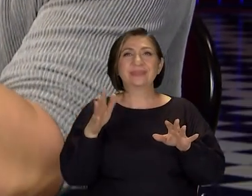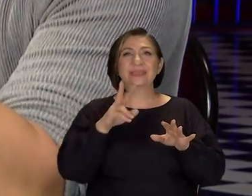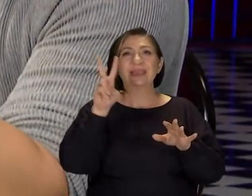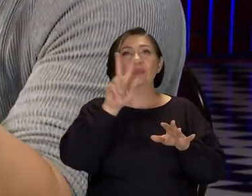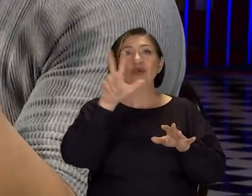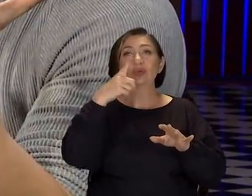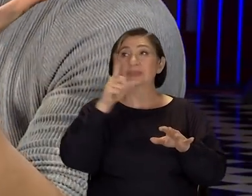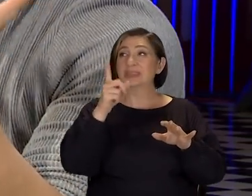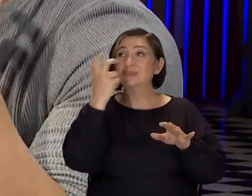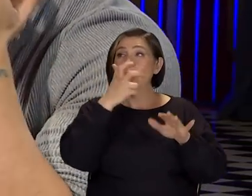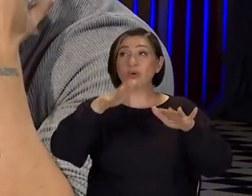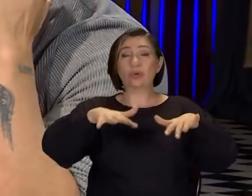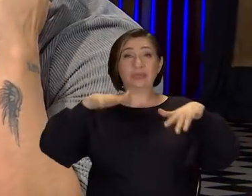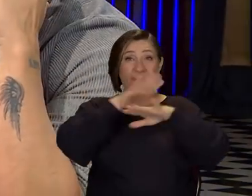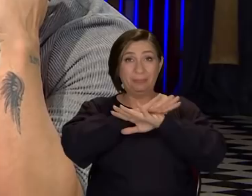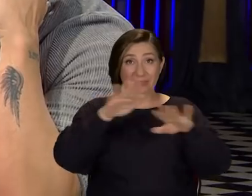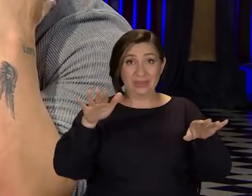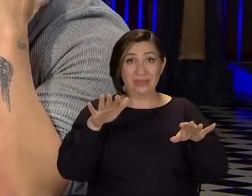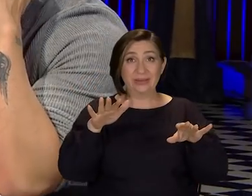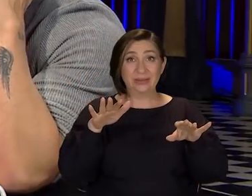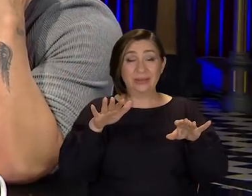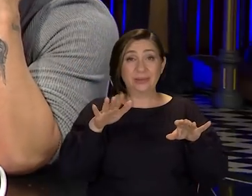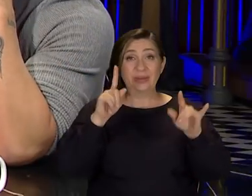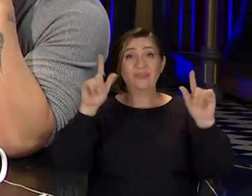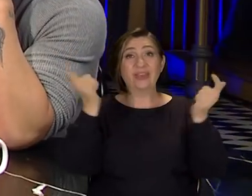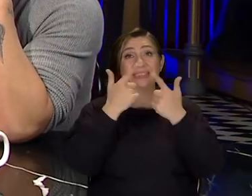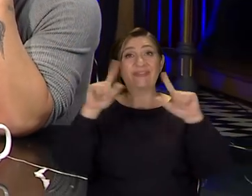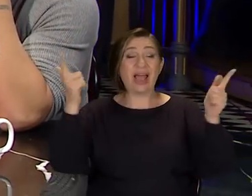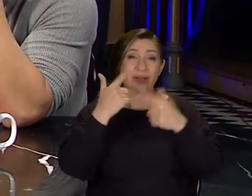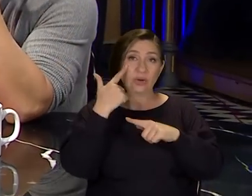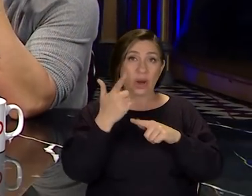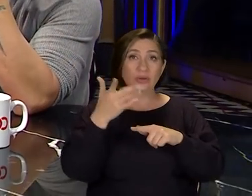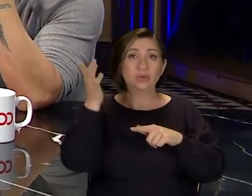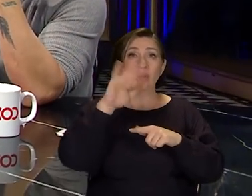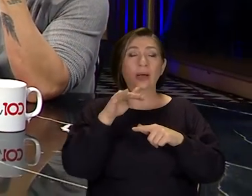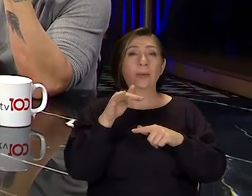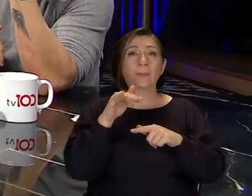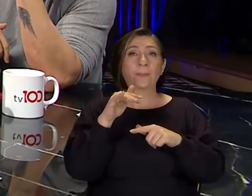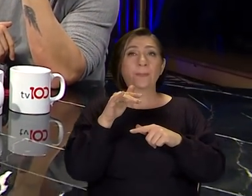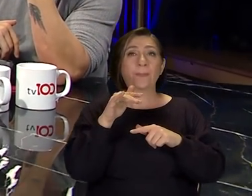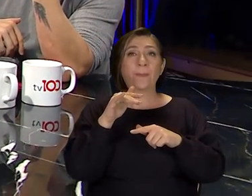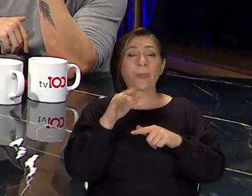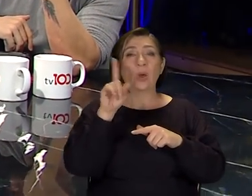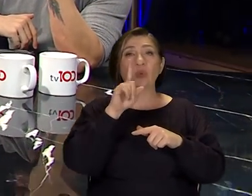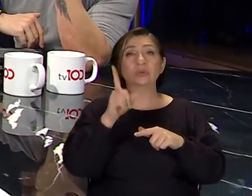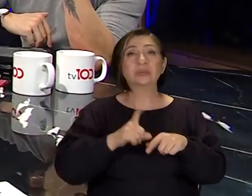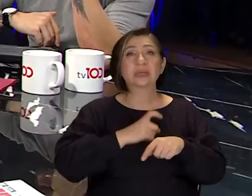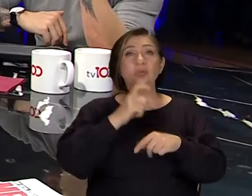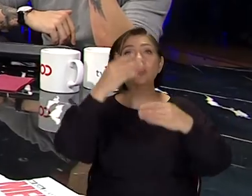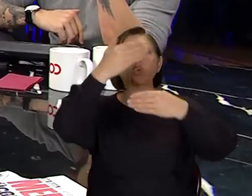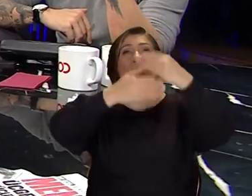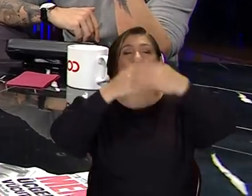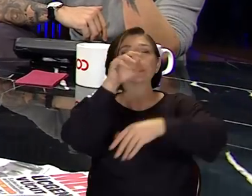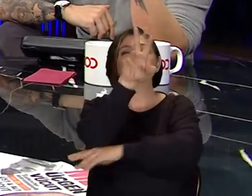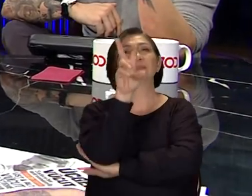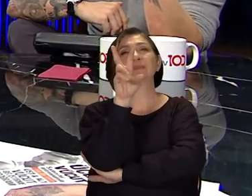20-30 bin kişiye eğer çıkmışsam sahnede bir festivalde, sonra bazen yani 10 saat falan duvara bakmak